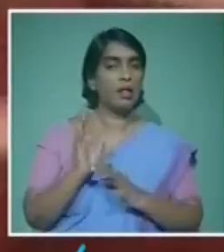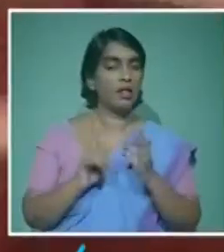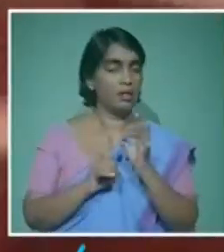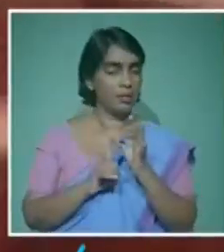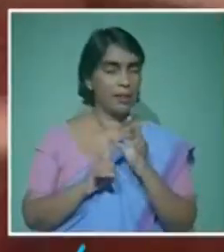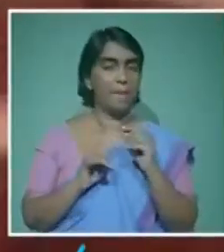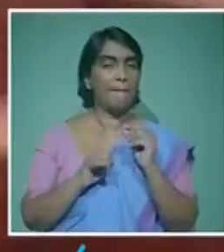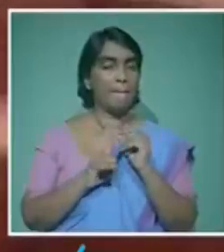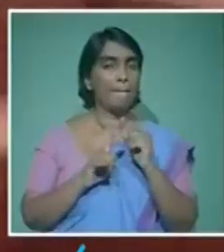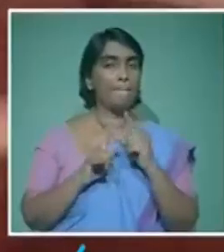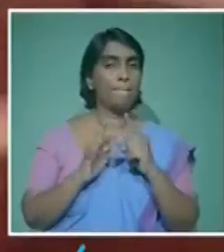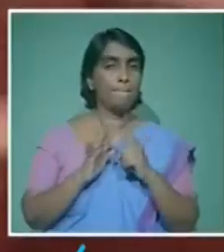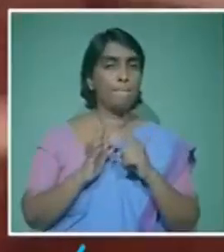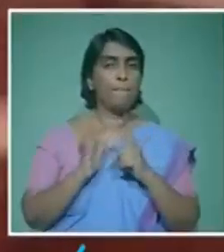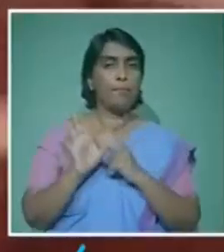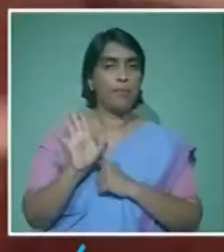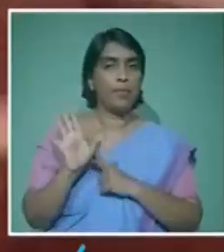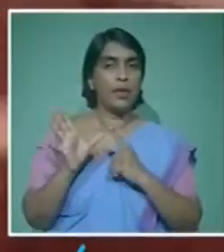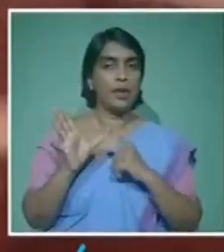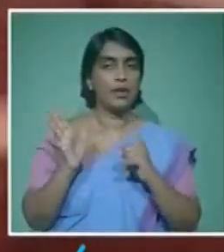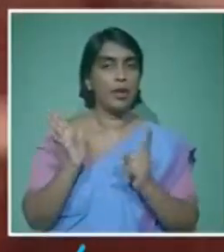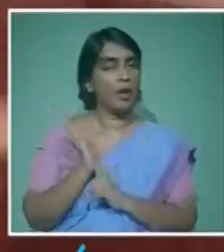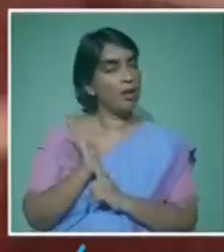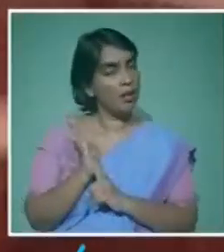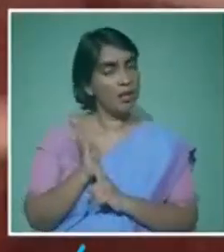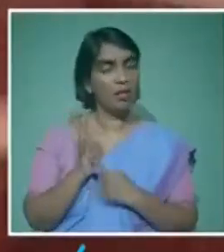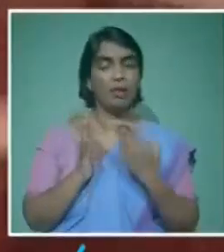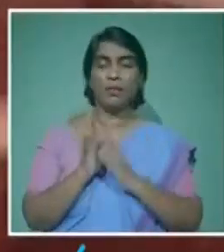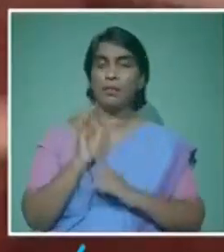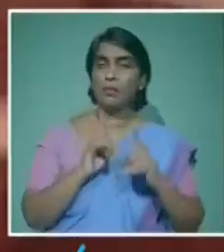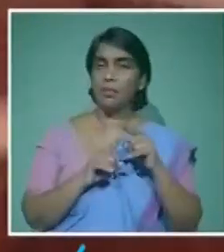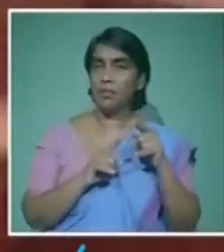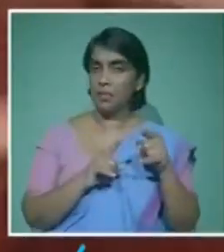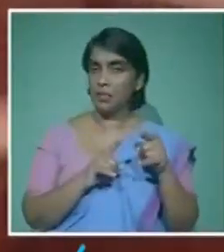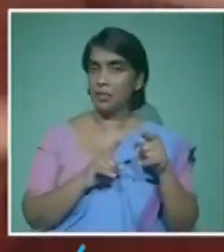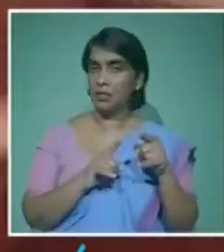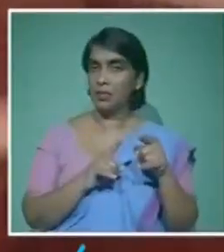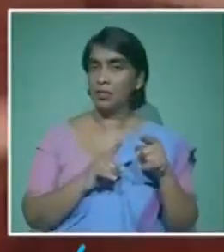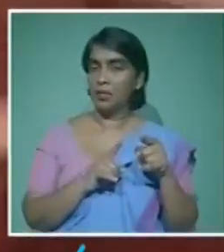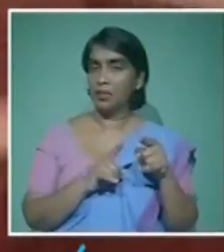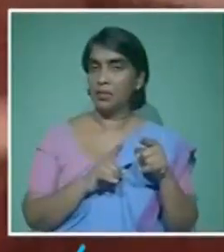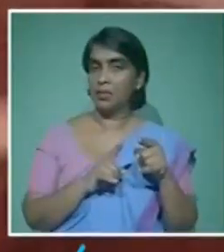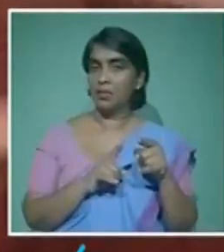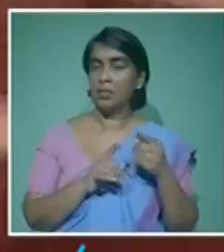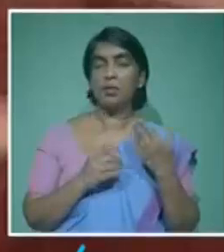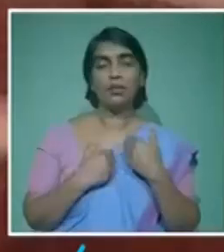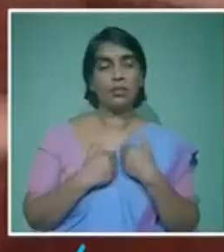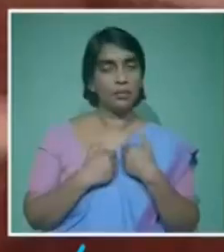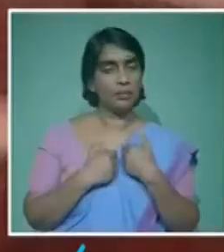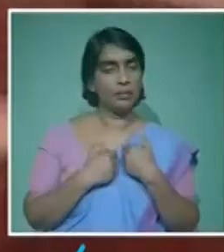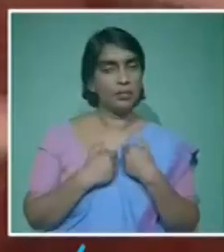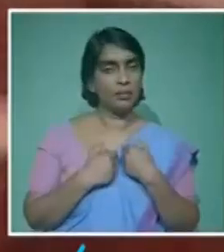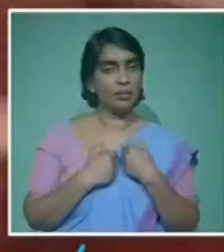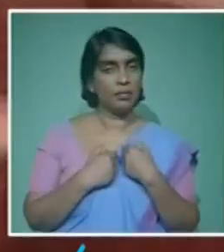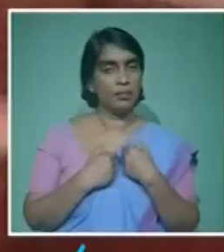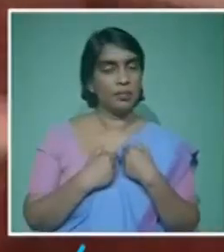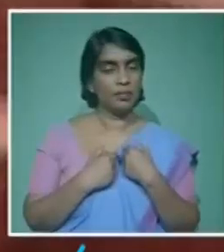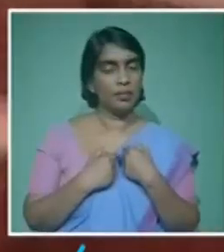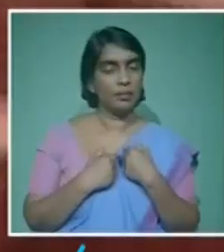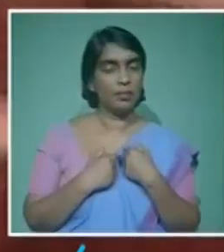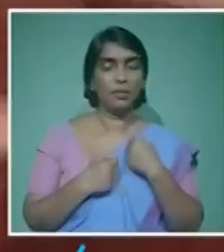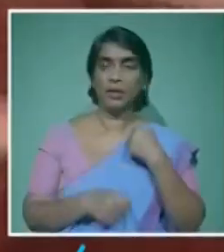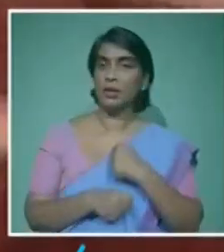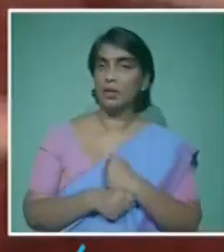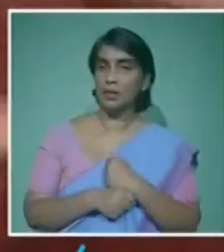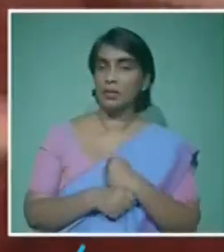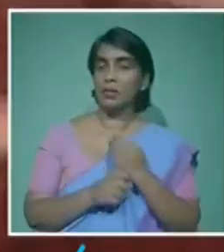அவர்களுக்கும் எமது அமைச்சில் எனது காலத்தில் ஏற்கனவே ராஜாங்க அமைச்சர்களாயிருந்த கௌரவ சனத் நிசாந்த பெற்ற